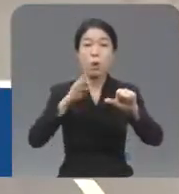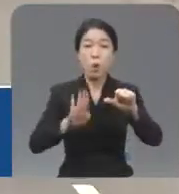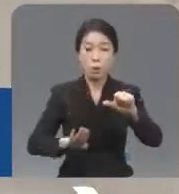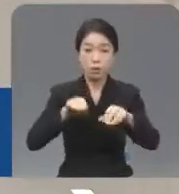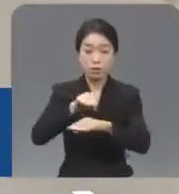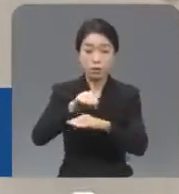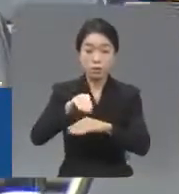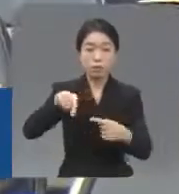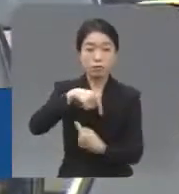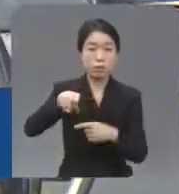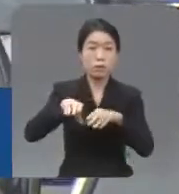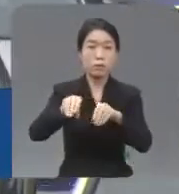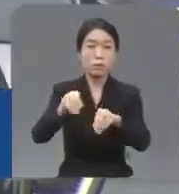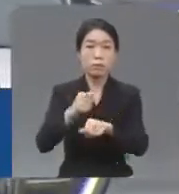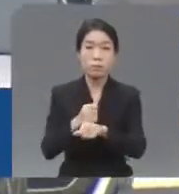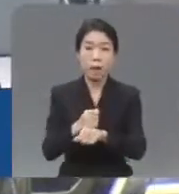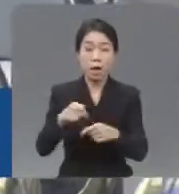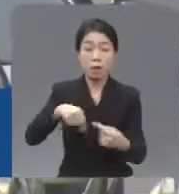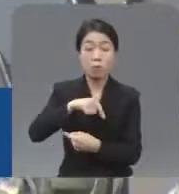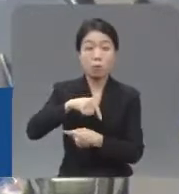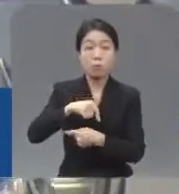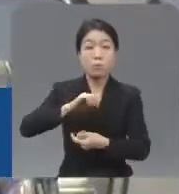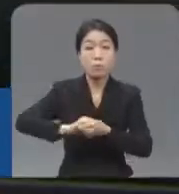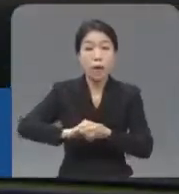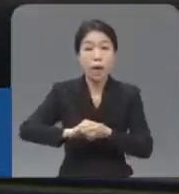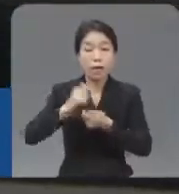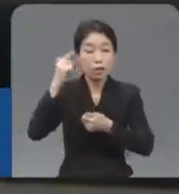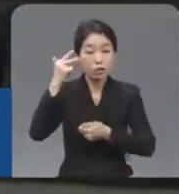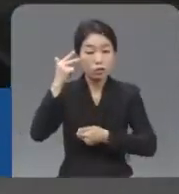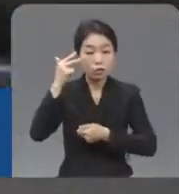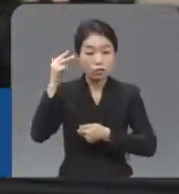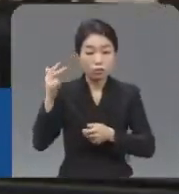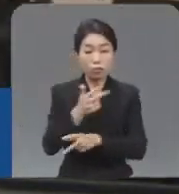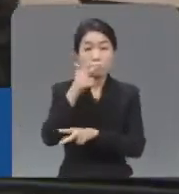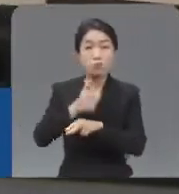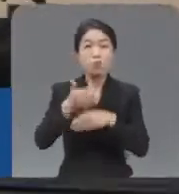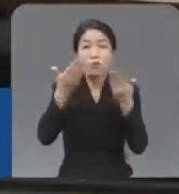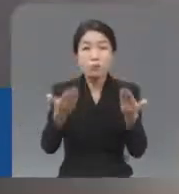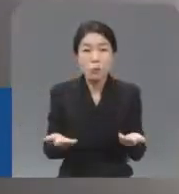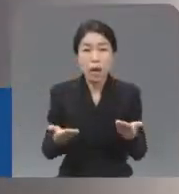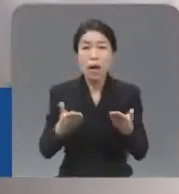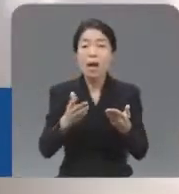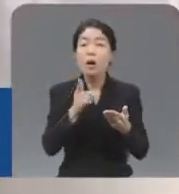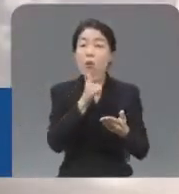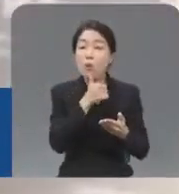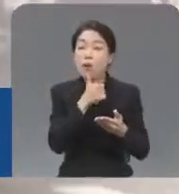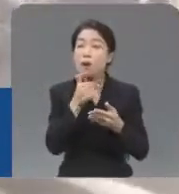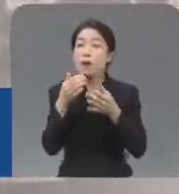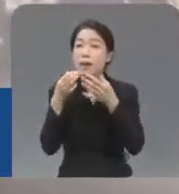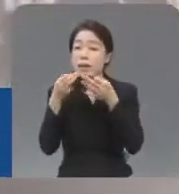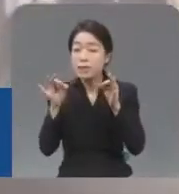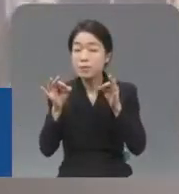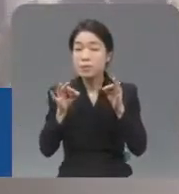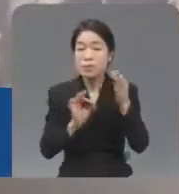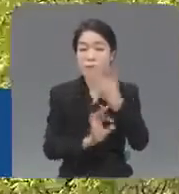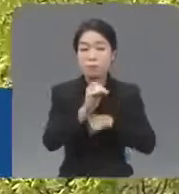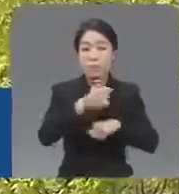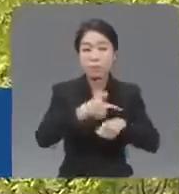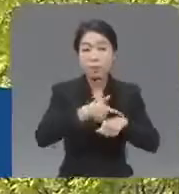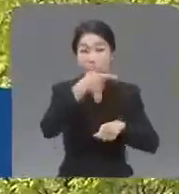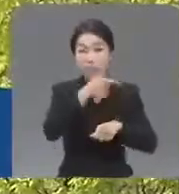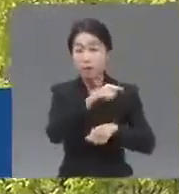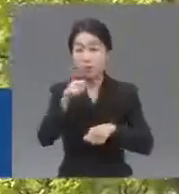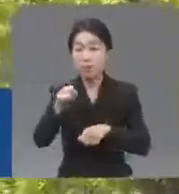운행을 제한합니다. 운행 제한은 주말과 휴일을 제외한 평일 오전 6시부터 오후 9시까지이며 위반